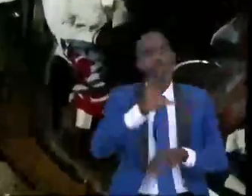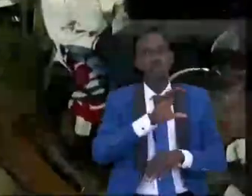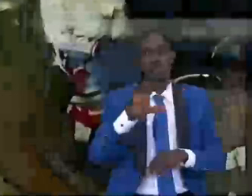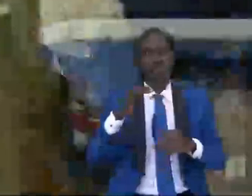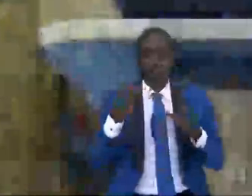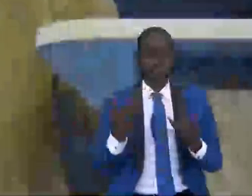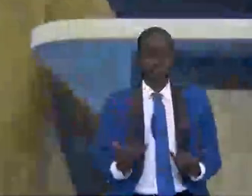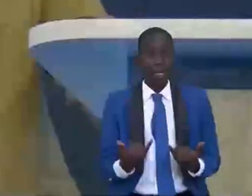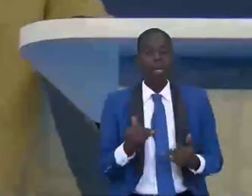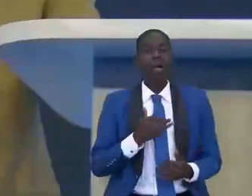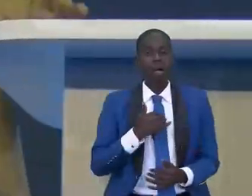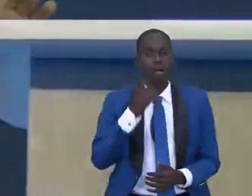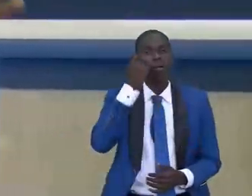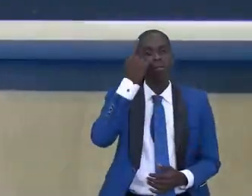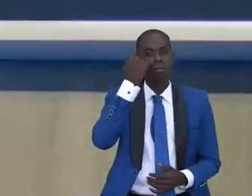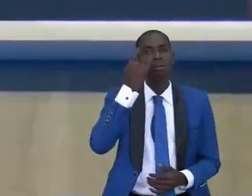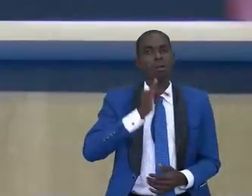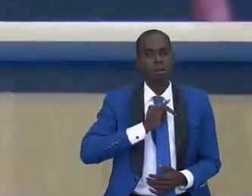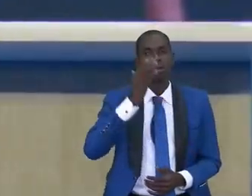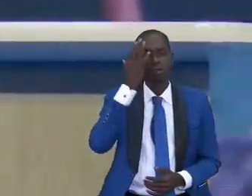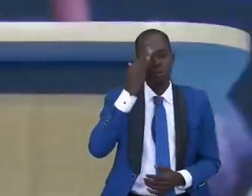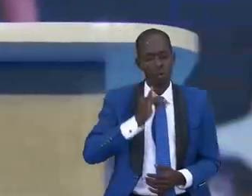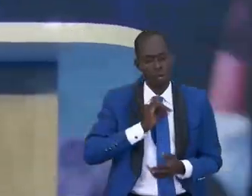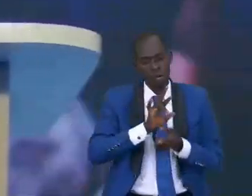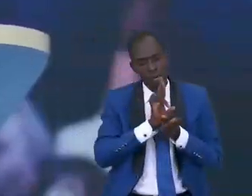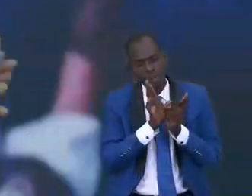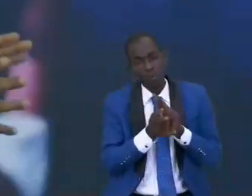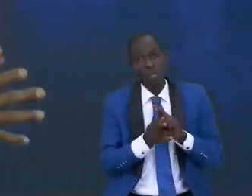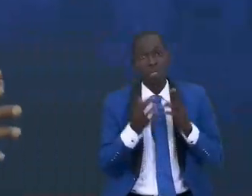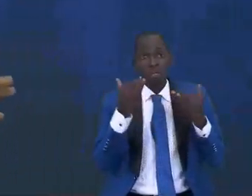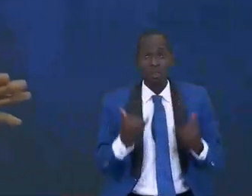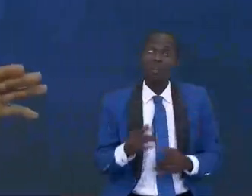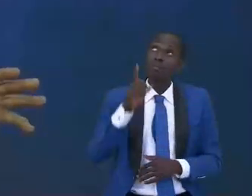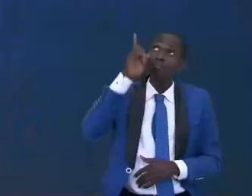d'être crucifié. Maintenant, le sachant, je me repens.